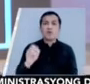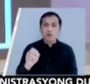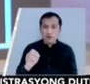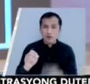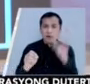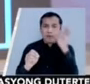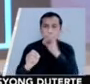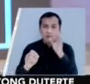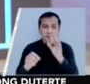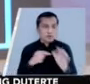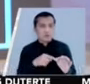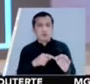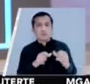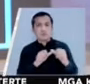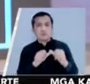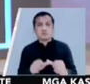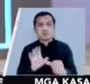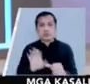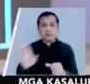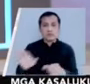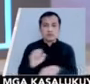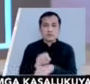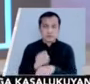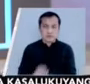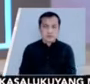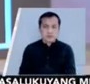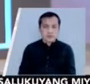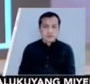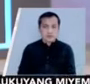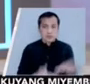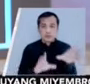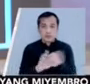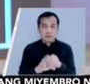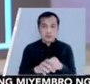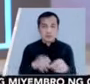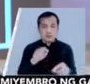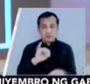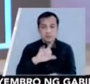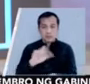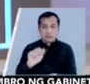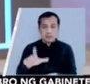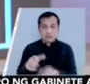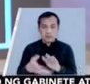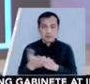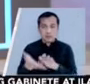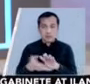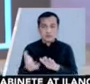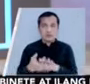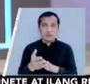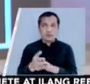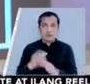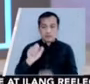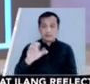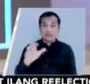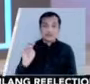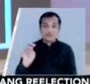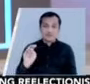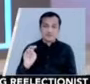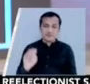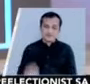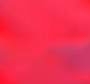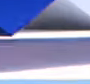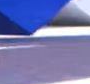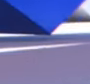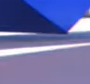nagtutuloy ng kanilang operasyon. Kabilang dyan, ang illegal na pasugalan at pang-i-scam. Nakatutok si